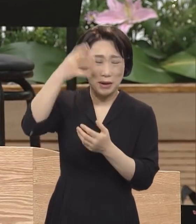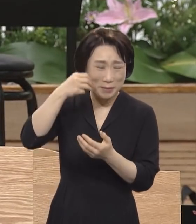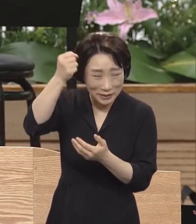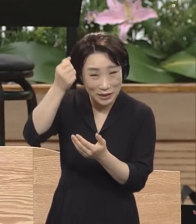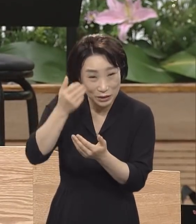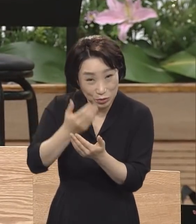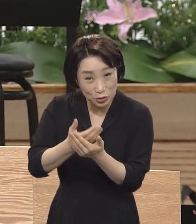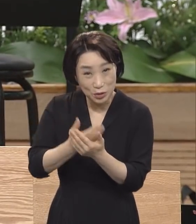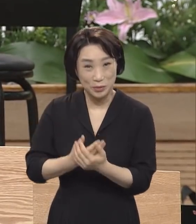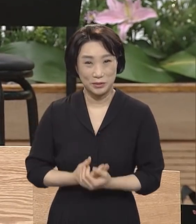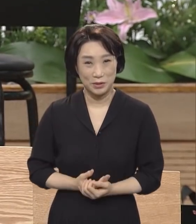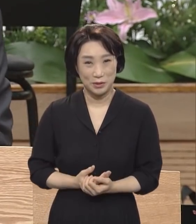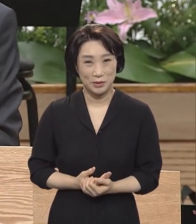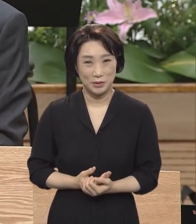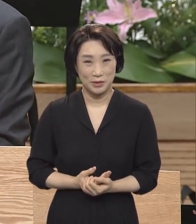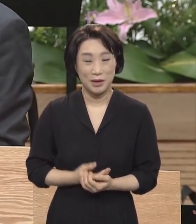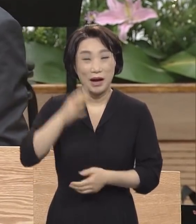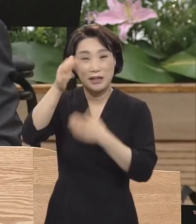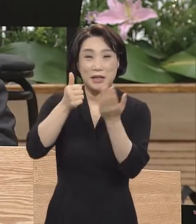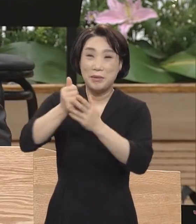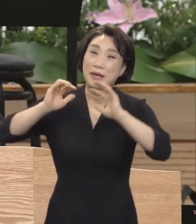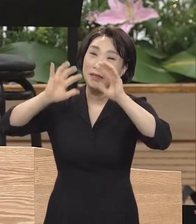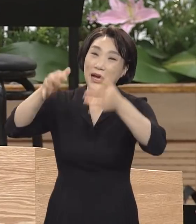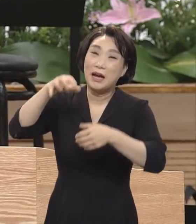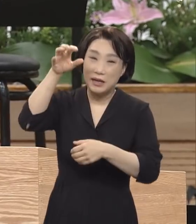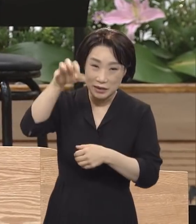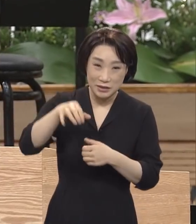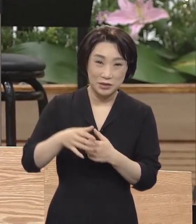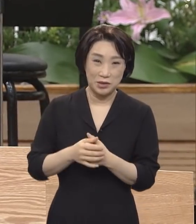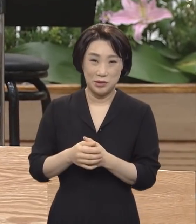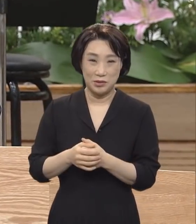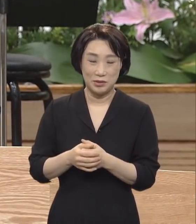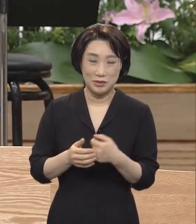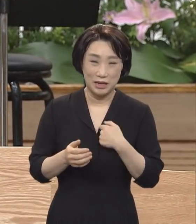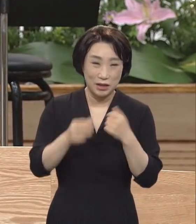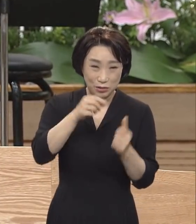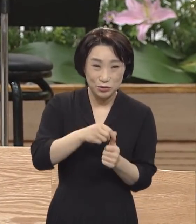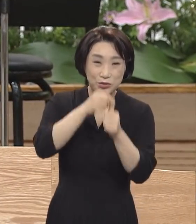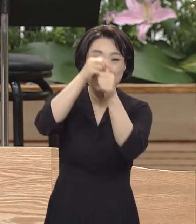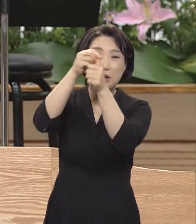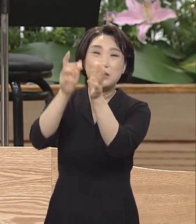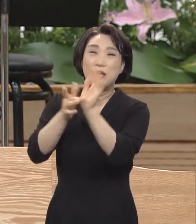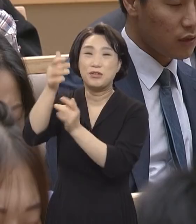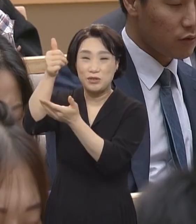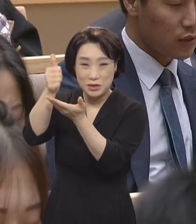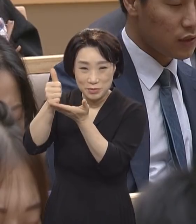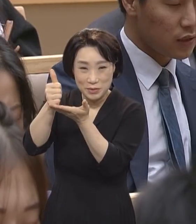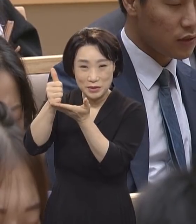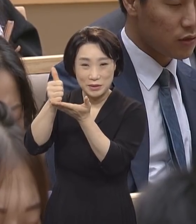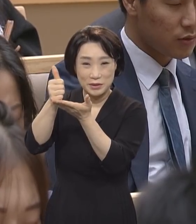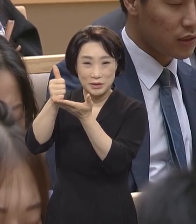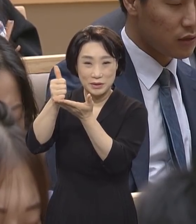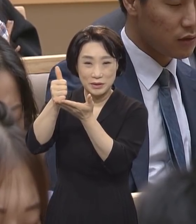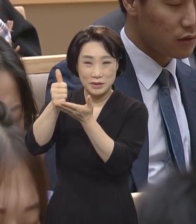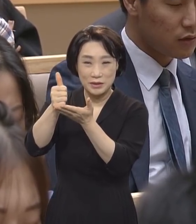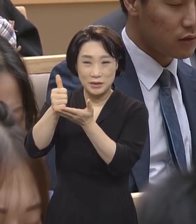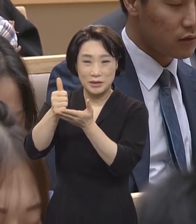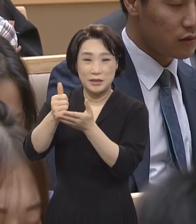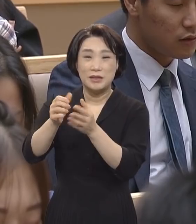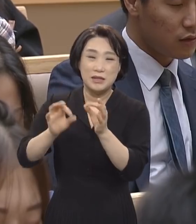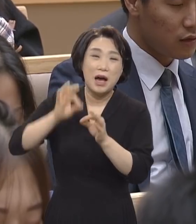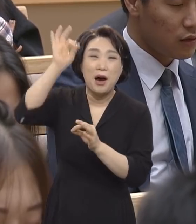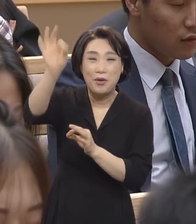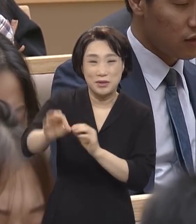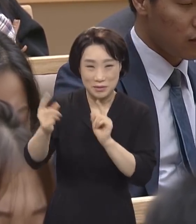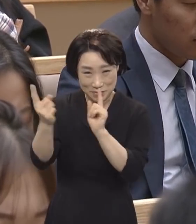받으시옵소서 하나님의 나라에서 나를 구원하신 예수님을 영원히